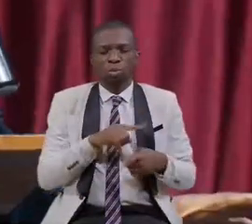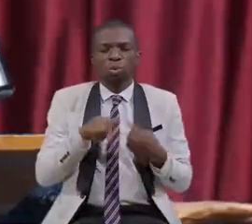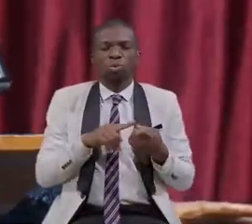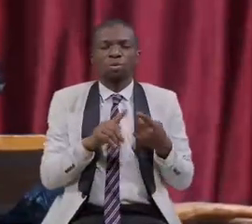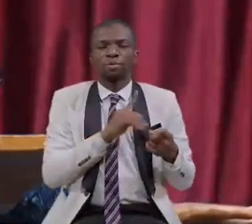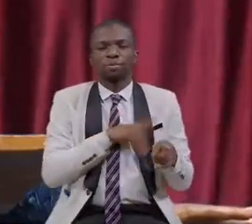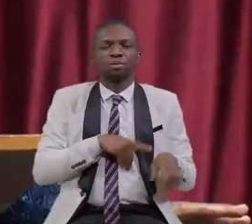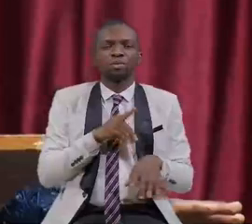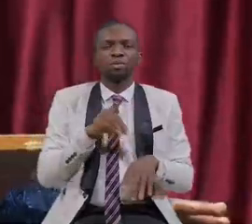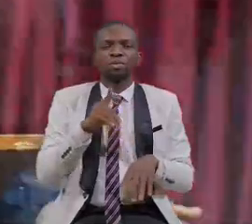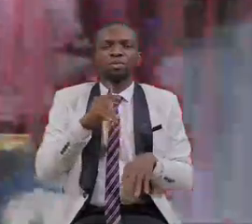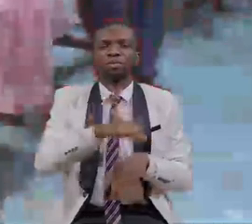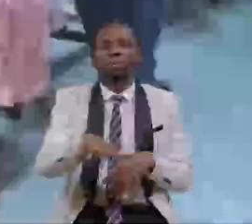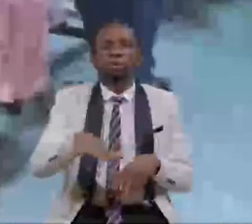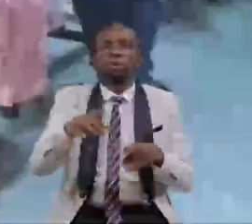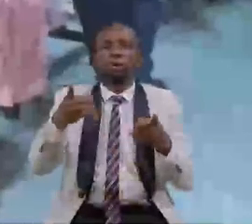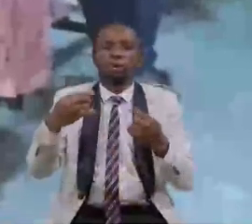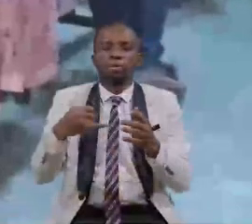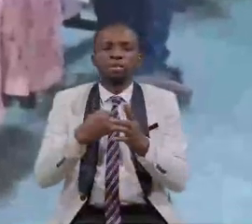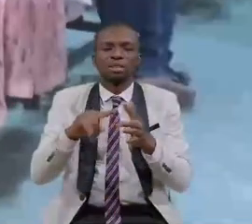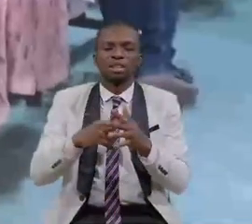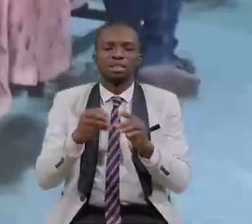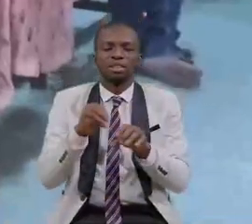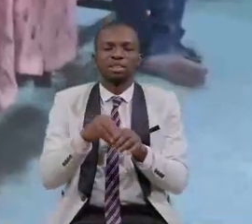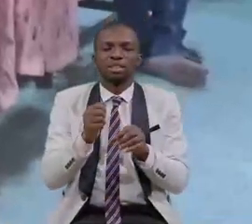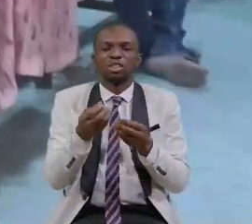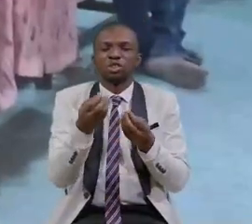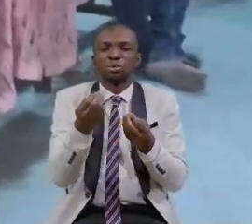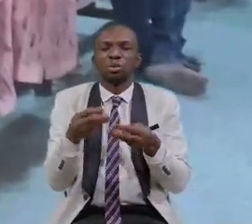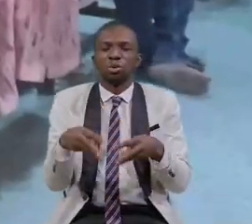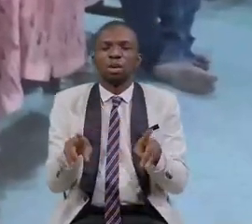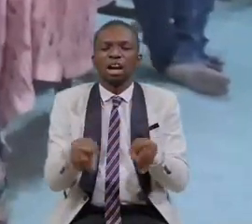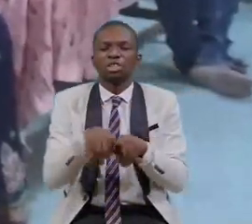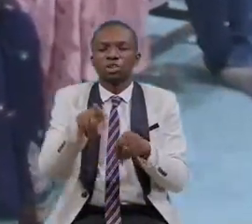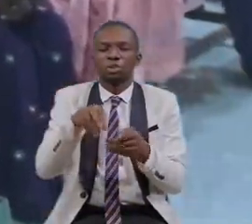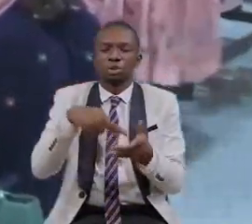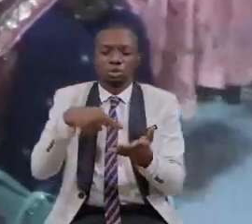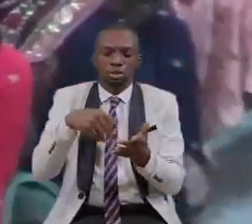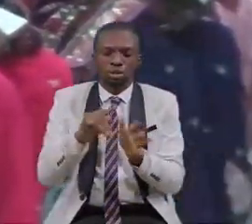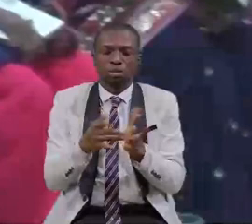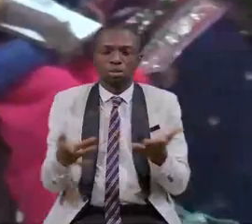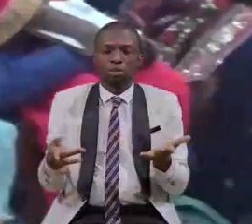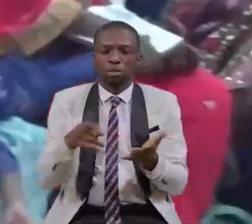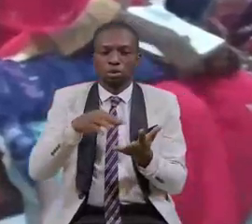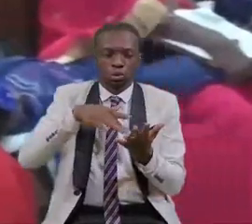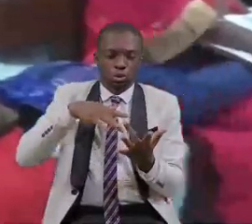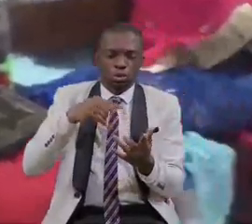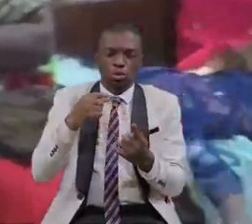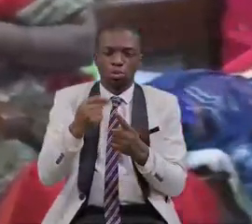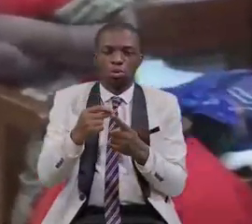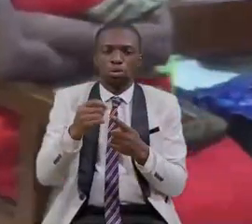cela commence de façon petite. Comme vous lisez la Bible et vous étudiez la parole de